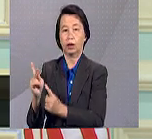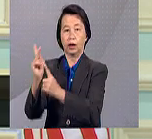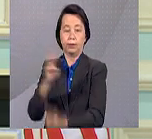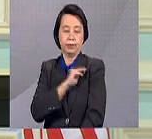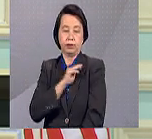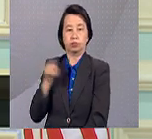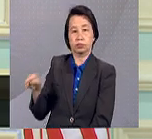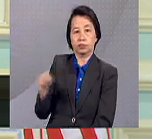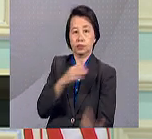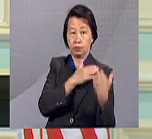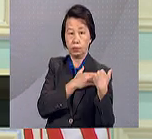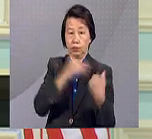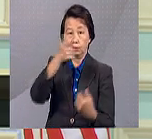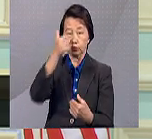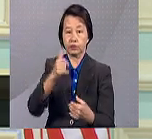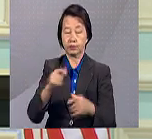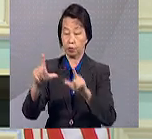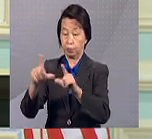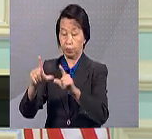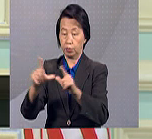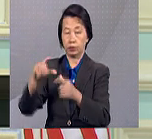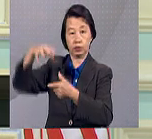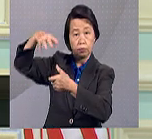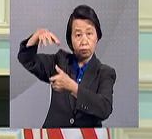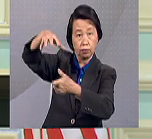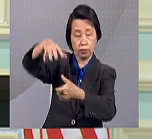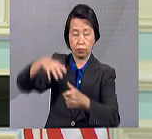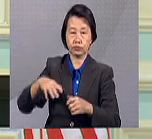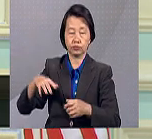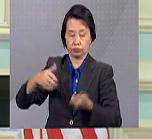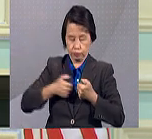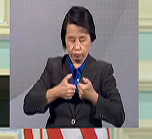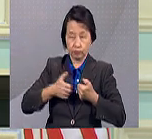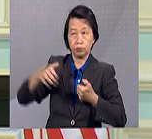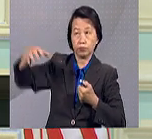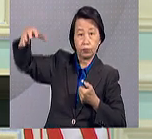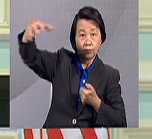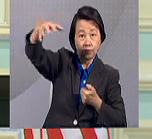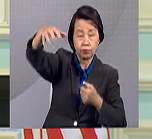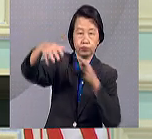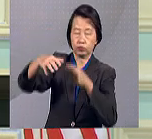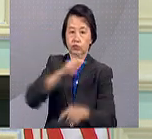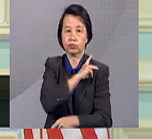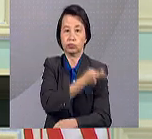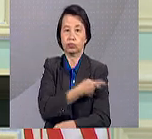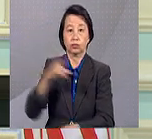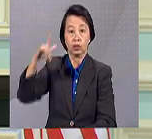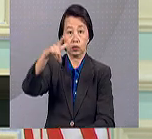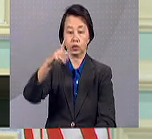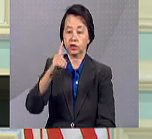Kerana permit drone ini dikeluarkan oleh pihak